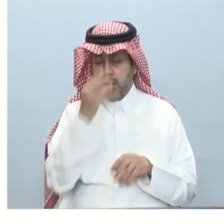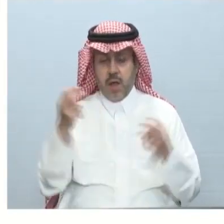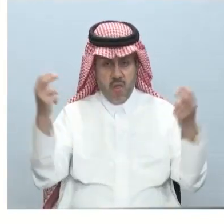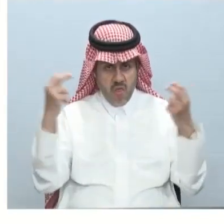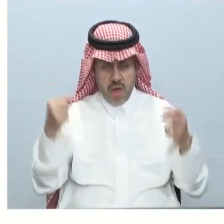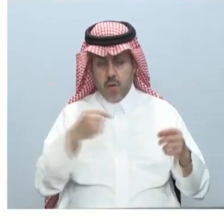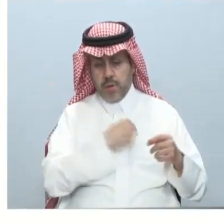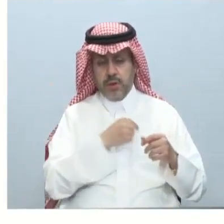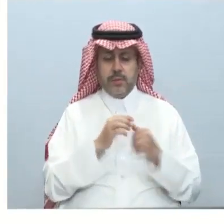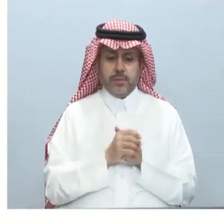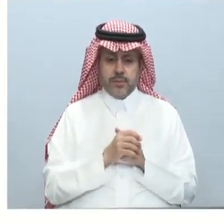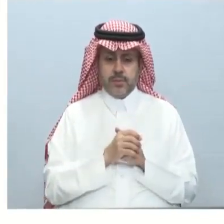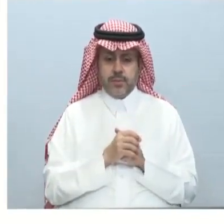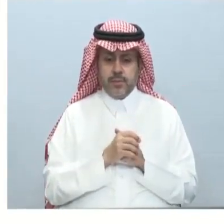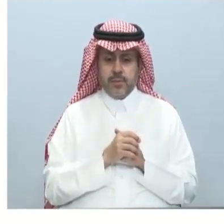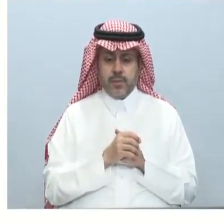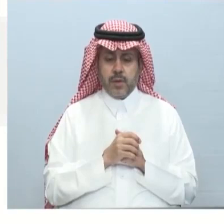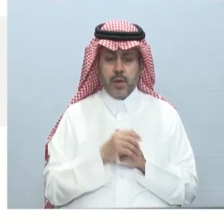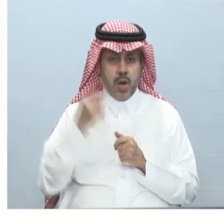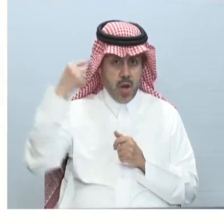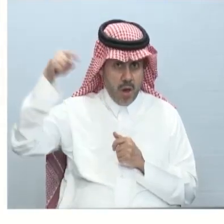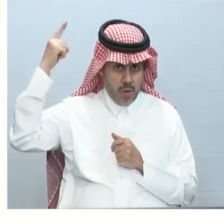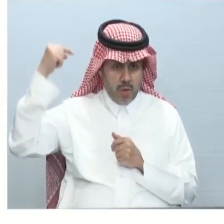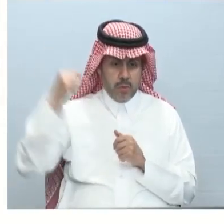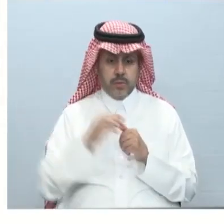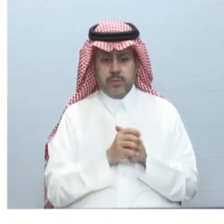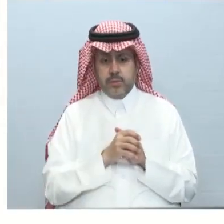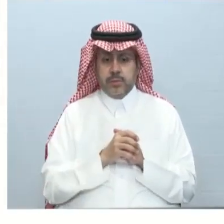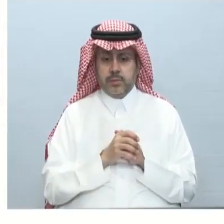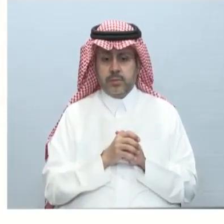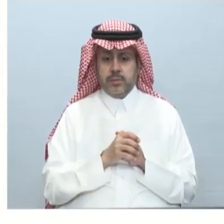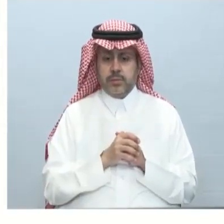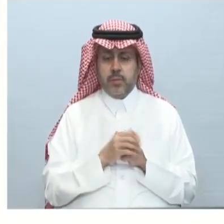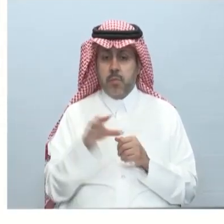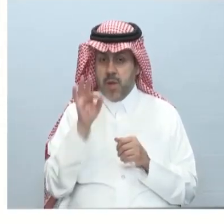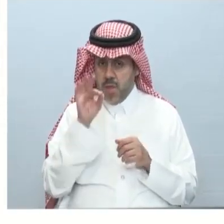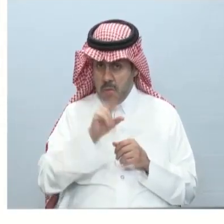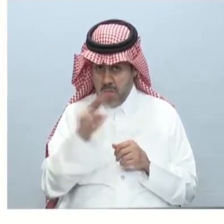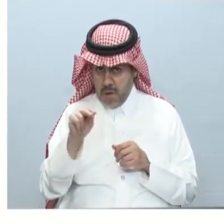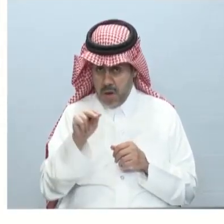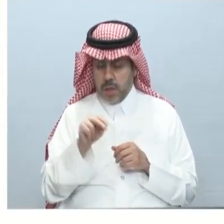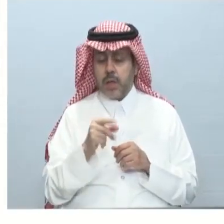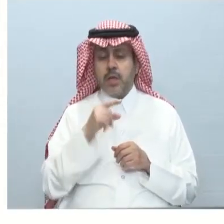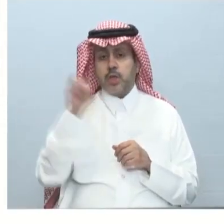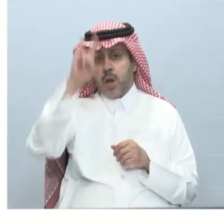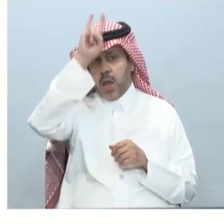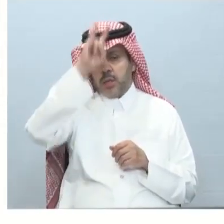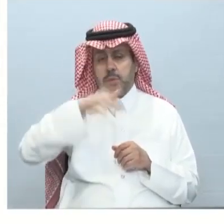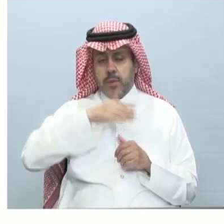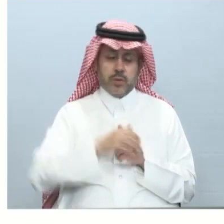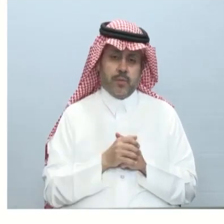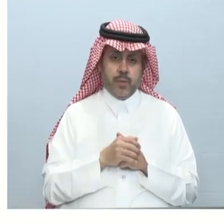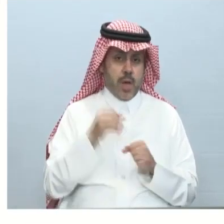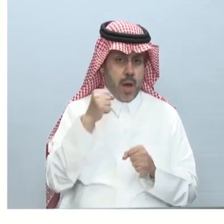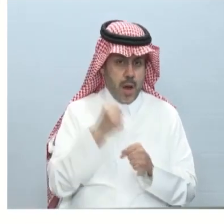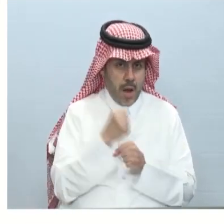والباطنه مرت معنا فنذكر بعض الامثله ذكرنا لكم ايضا من الامثله التلفظ بالشهادتين وكذلك اقام